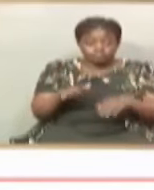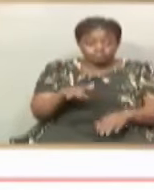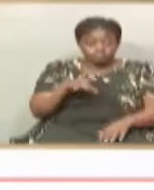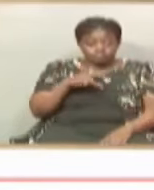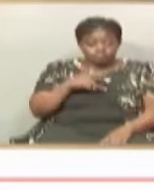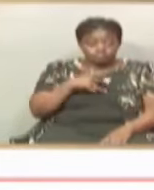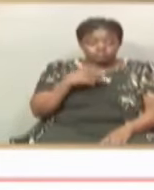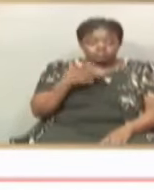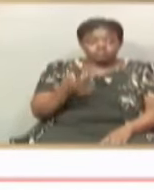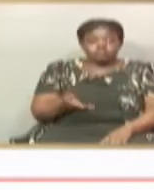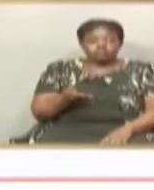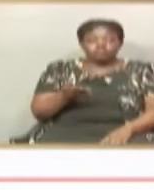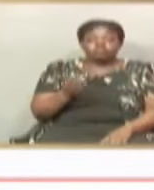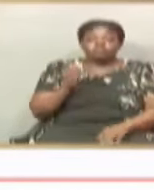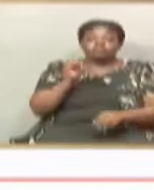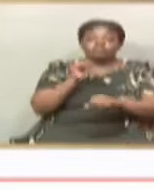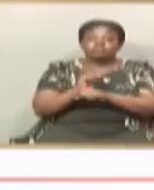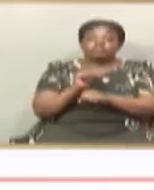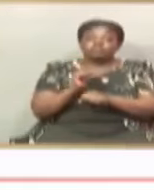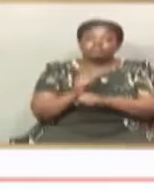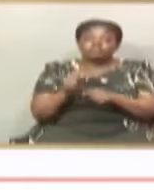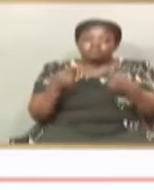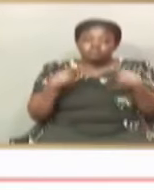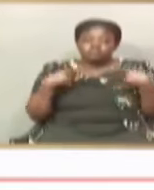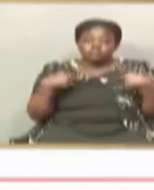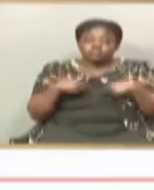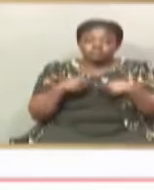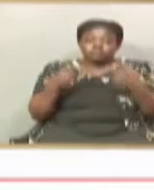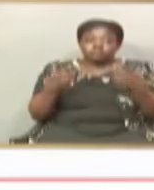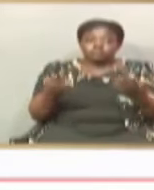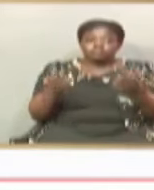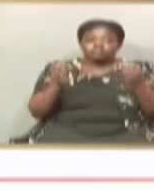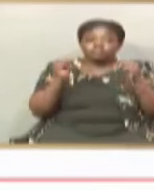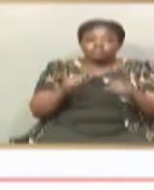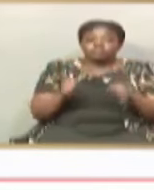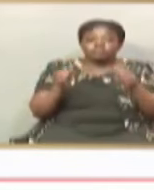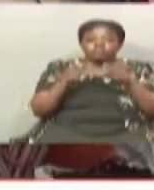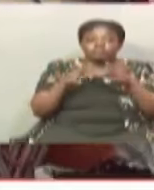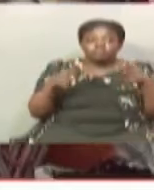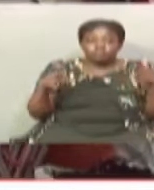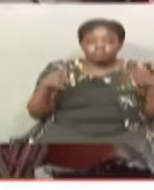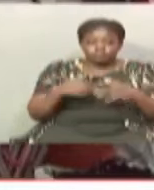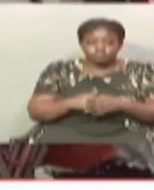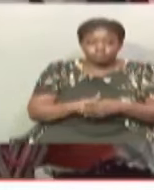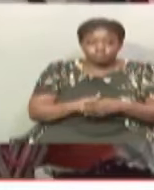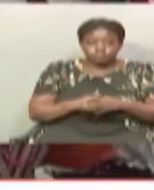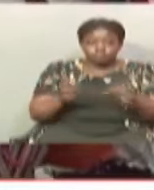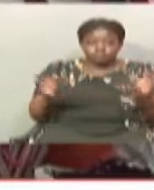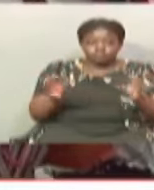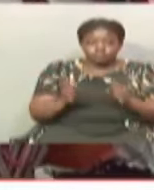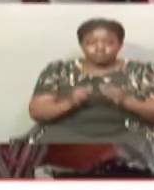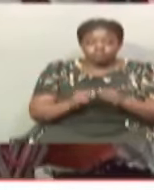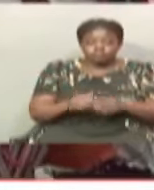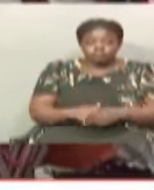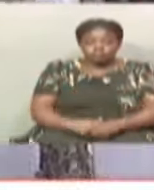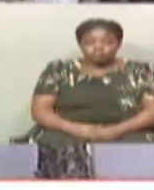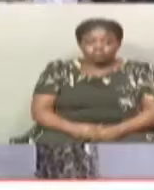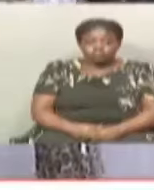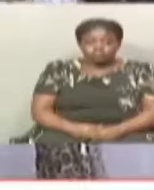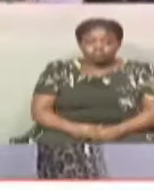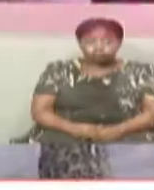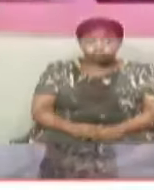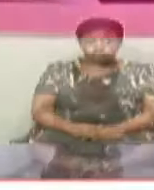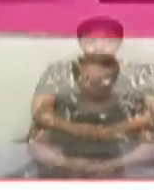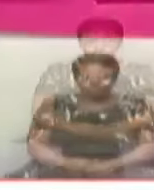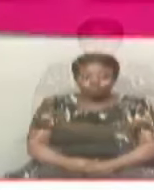we can feel the energy. We are sure that there are going to be big numbers coming to the expo. Mtebi Sulaiman, yakusakidde Green